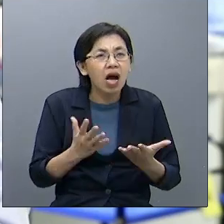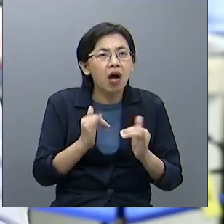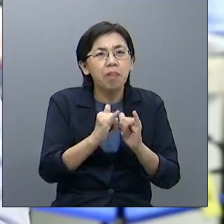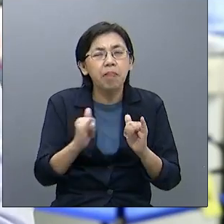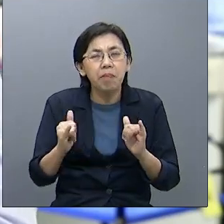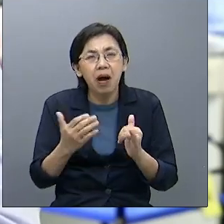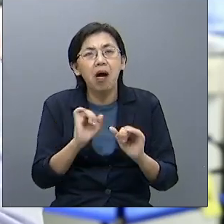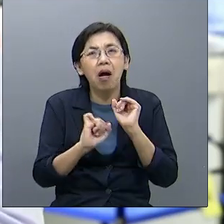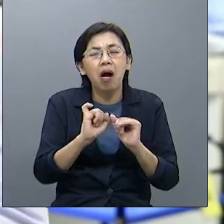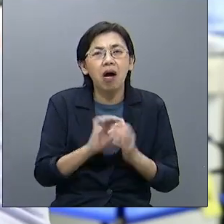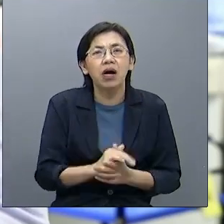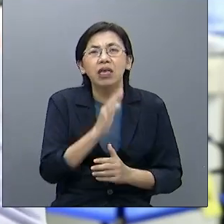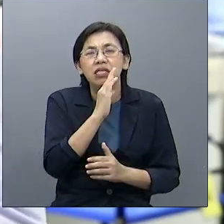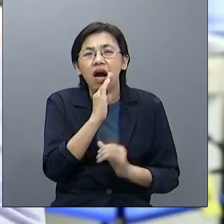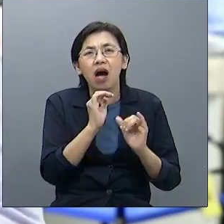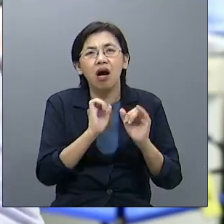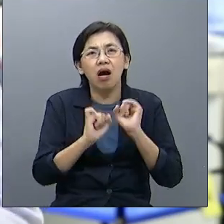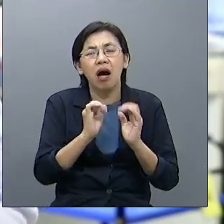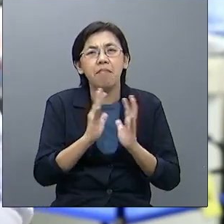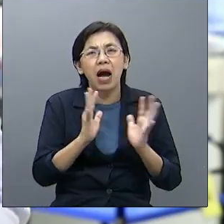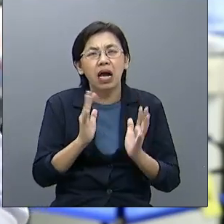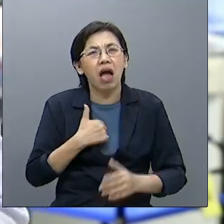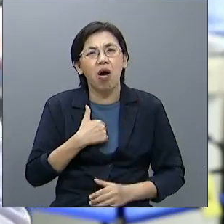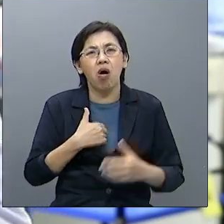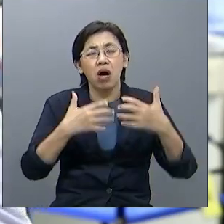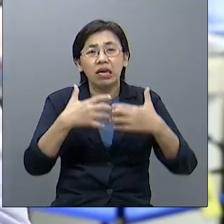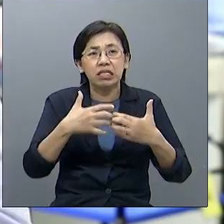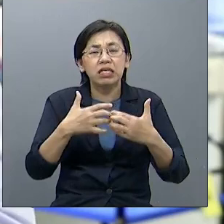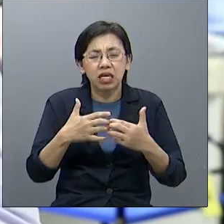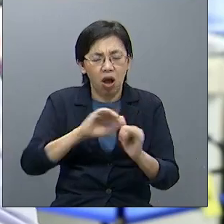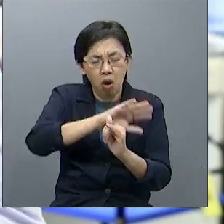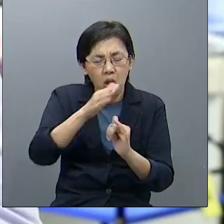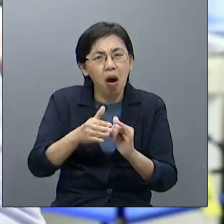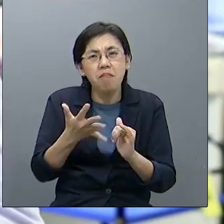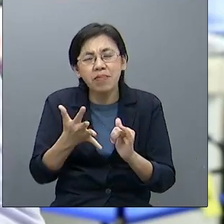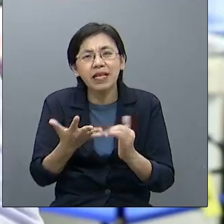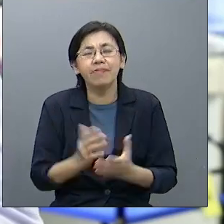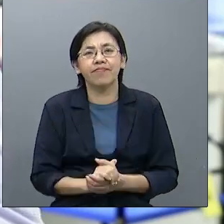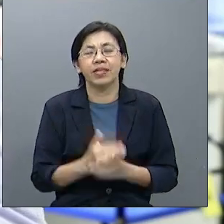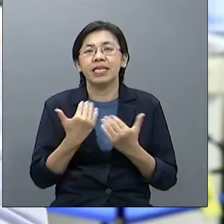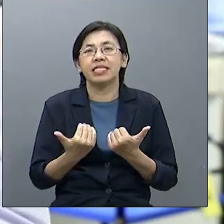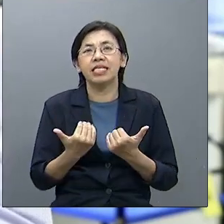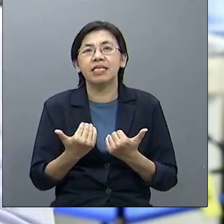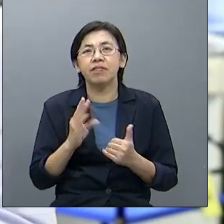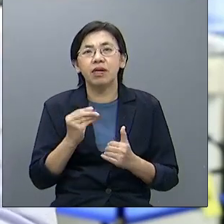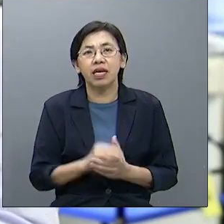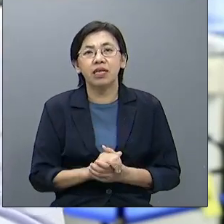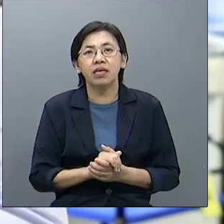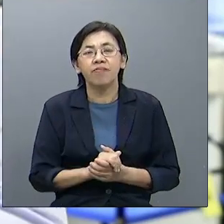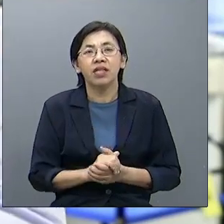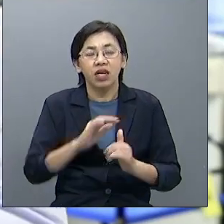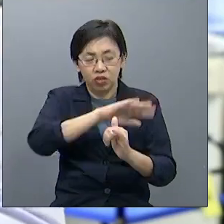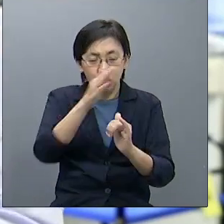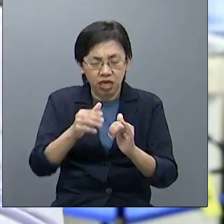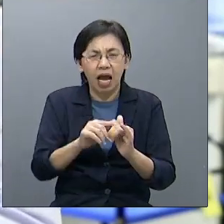พีเทอมเข้ามาหลายจังซี่เฮาก็บ่มีตู้อบเพียงพอเฮ็ดให้เด็กน้อยนอนกันอยู่ระหว่างตู้1ประมาณ2หา3คนเน